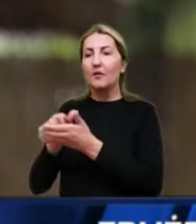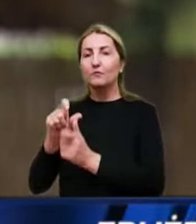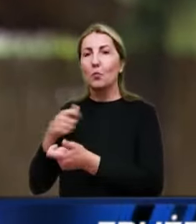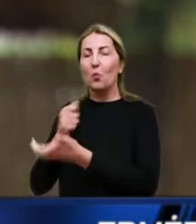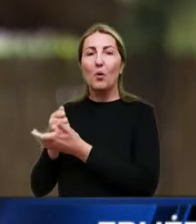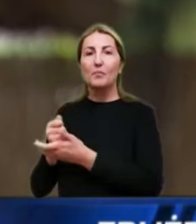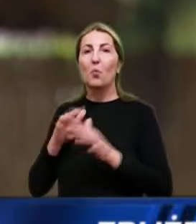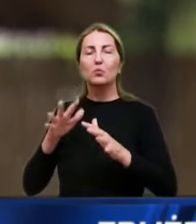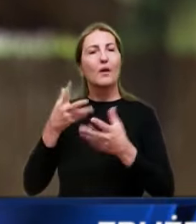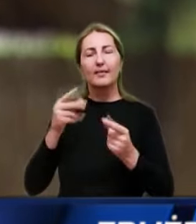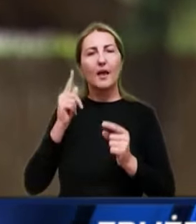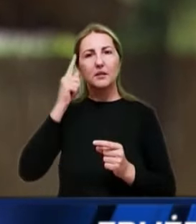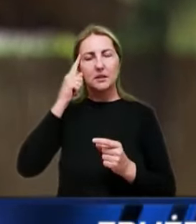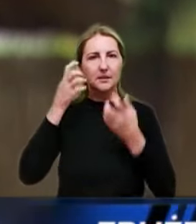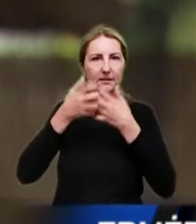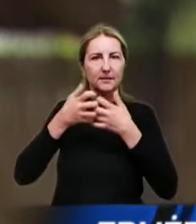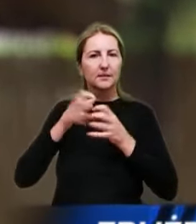robić z głową, mieć